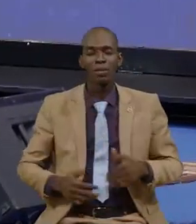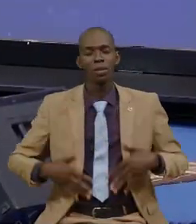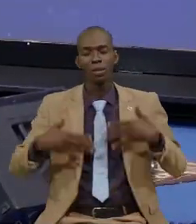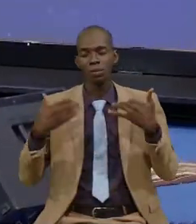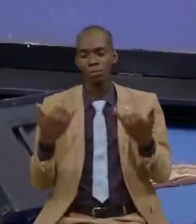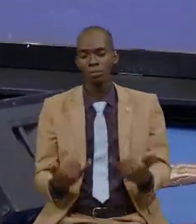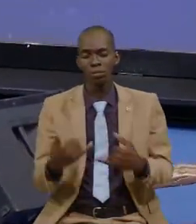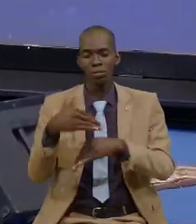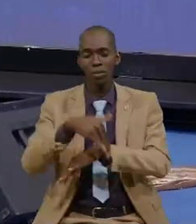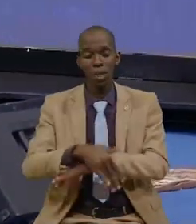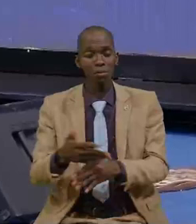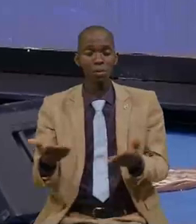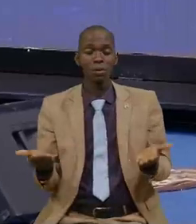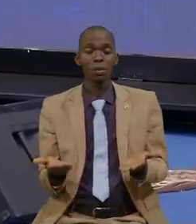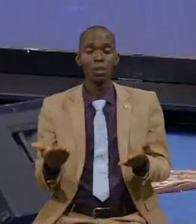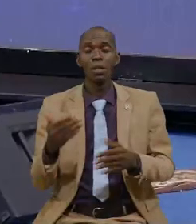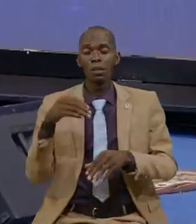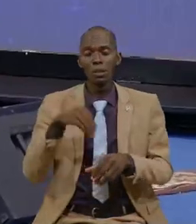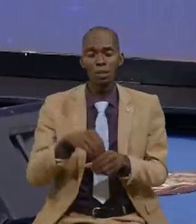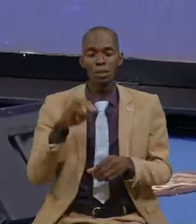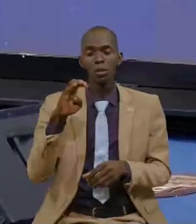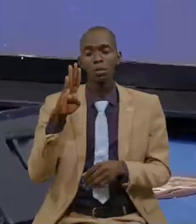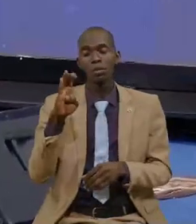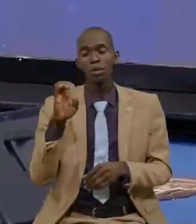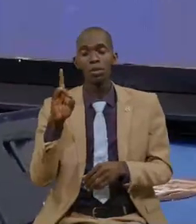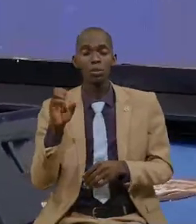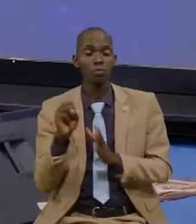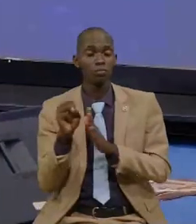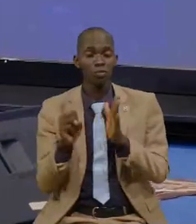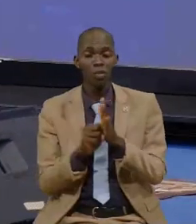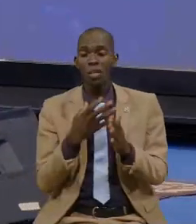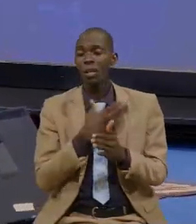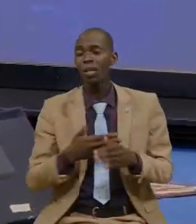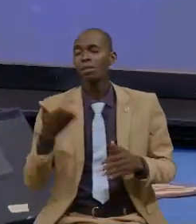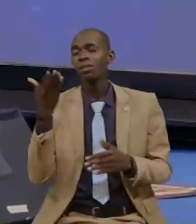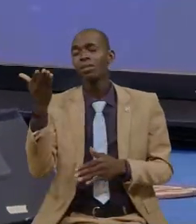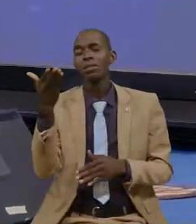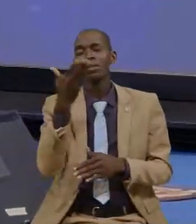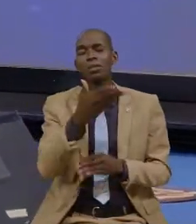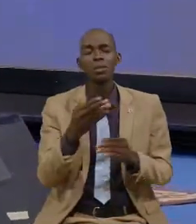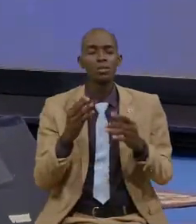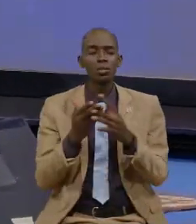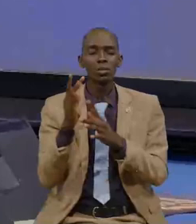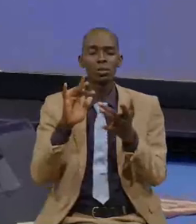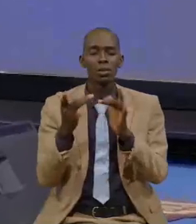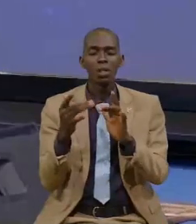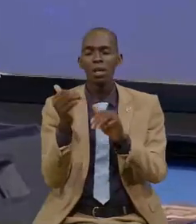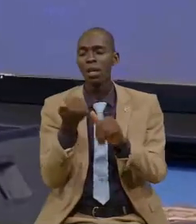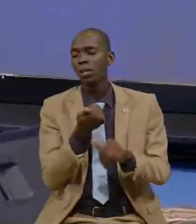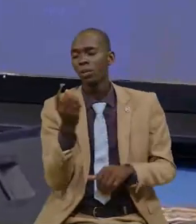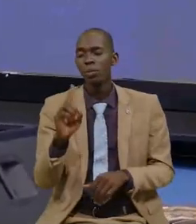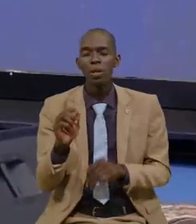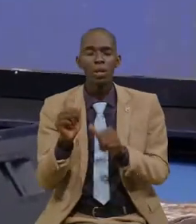dans la vie de tout le monde ce jour, ici au lieu Alpha et là-bas en ligne et